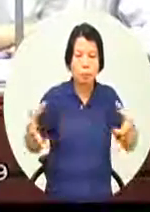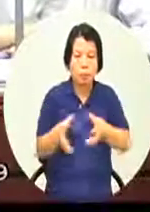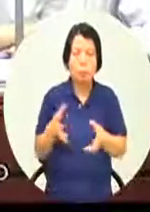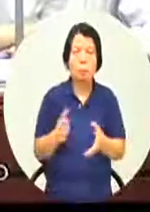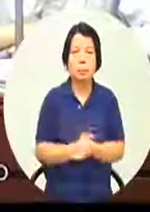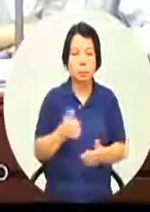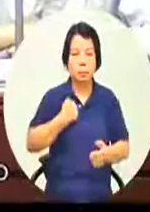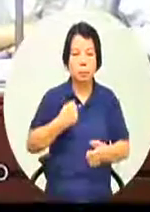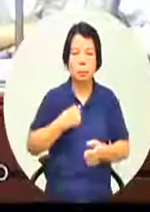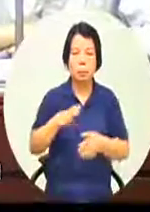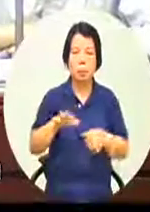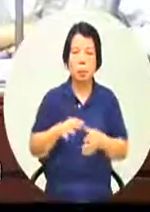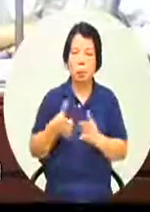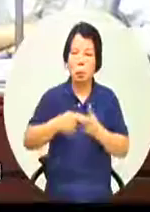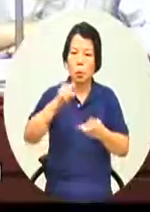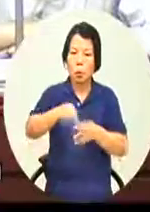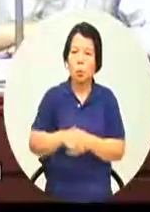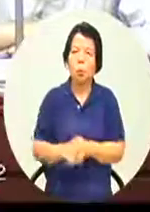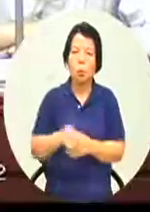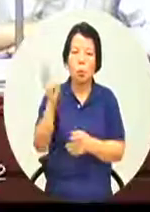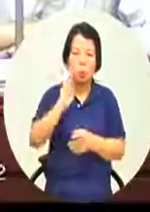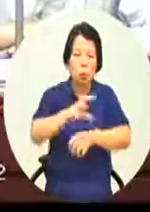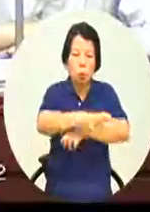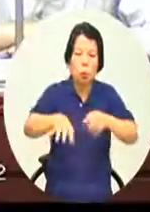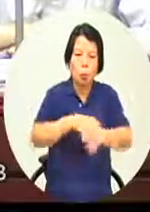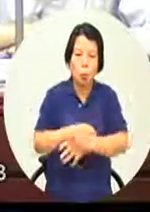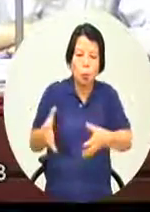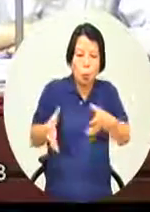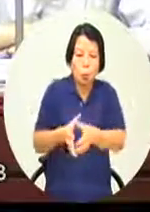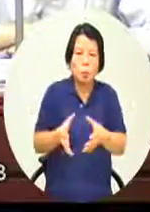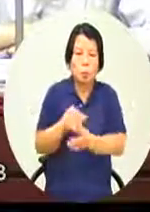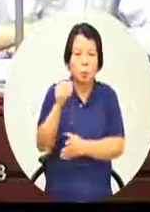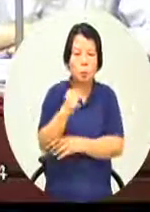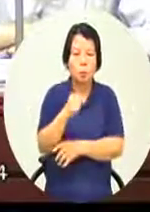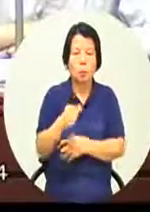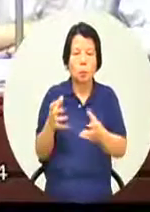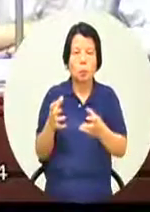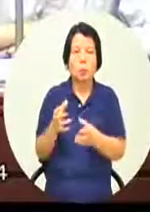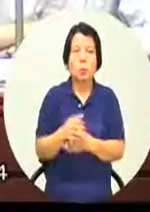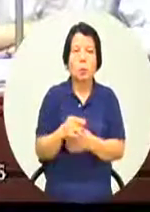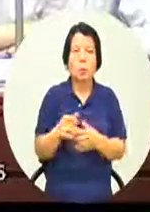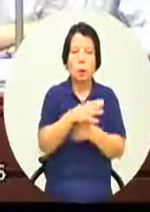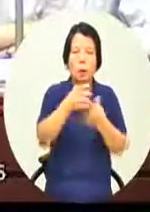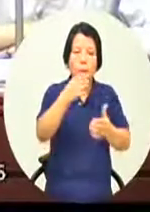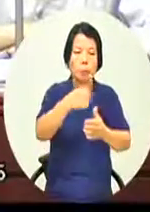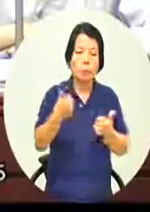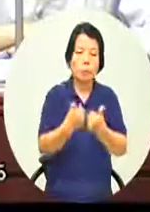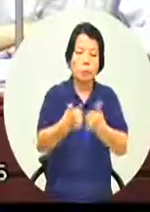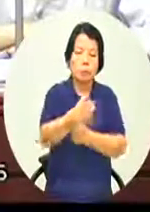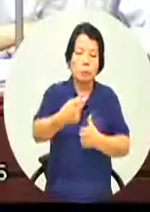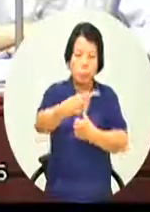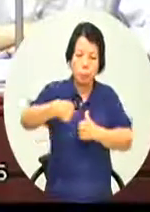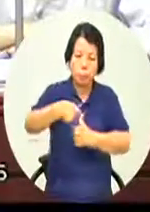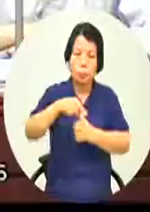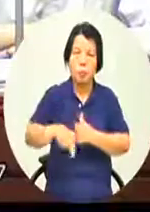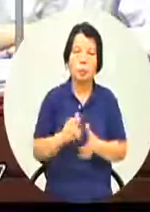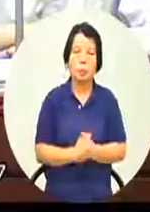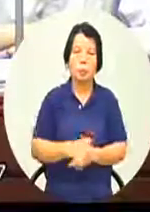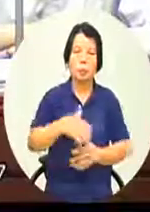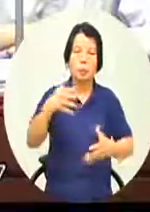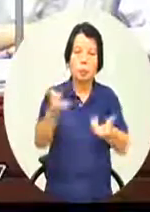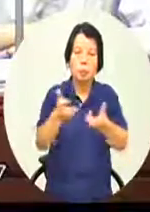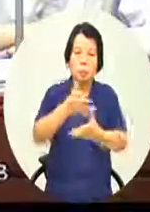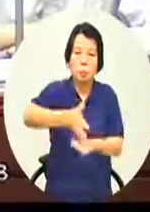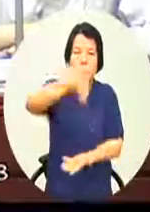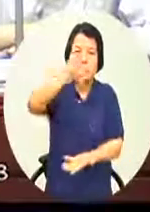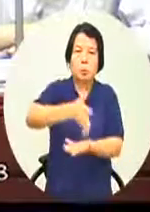知道说我们要跟这个水环境共存，所以可能我们未来也会朝向议员刚刚指导的这个方向。那建筑物本身，其实